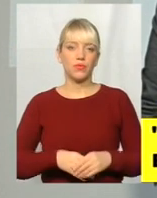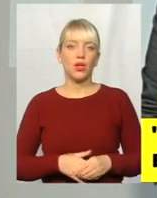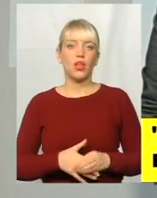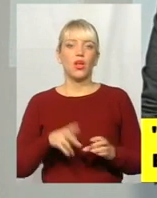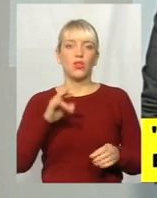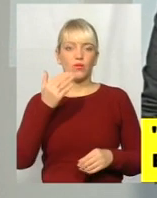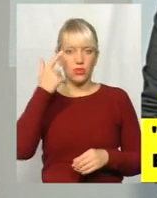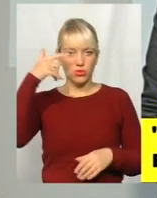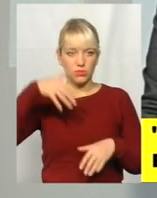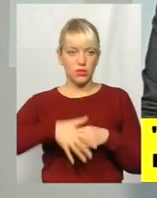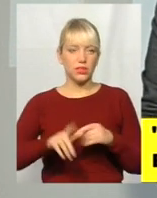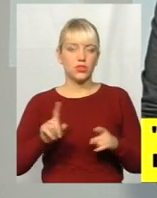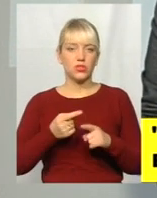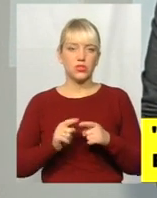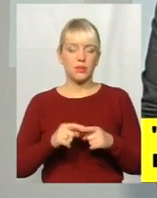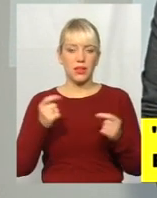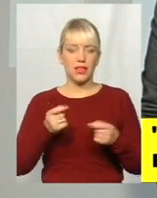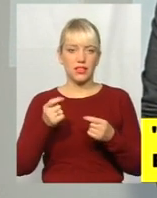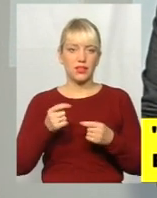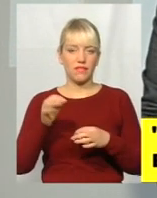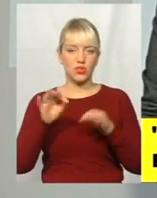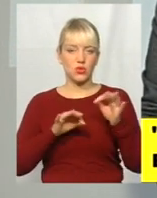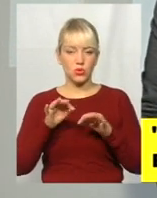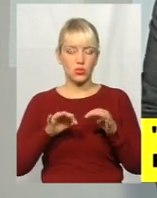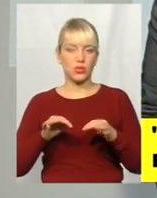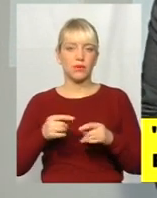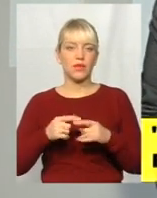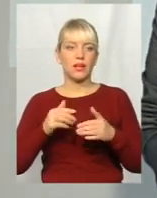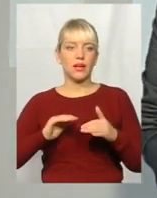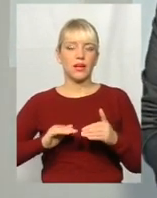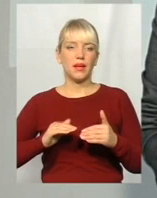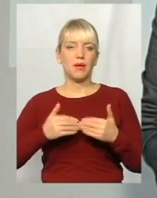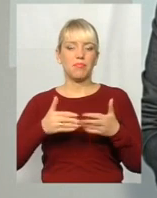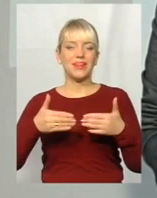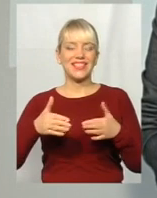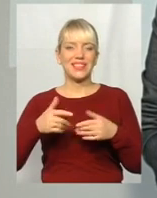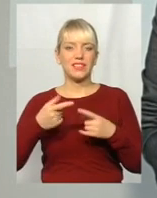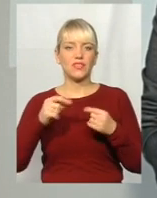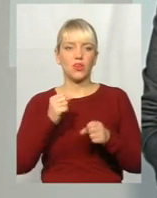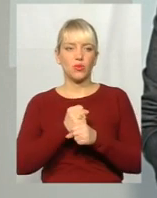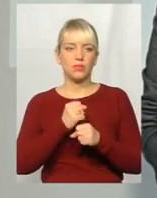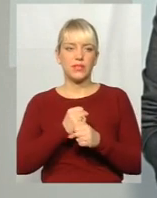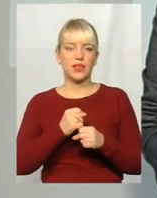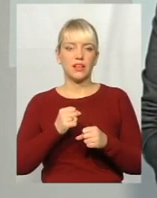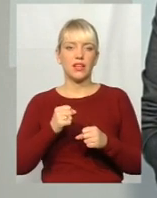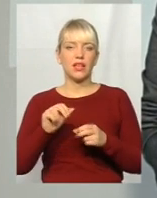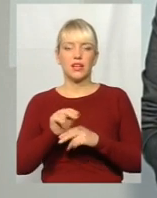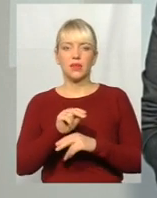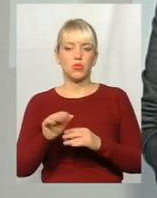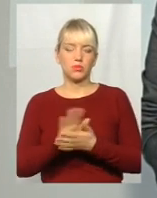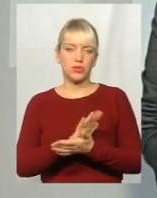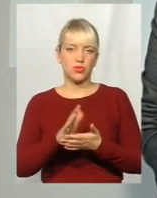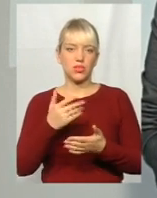це дуже маленький відсоток під'їздів, в яких робиться ремонт безкоштовно. Зазвичай